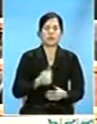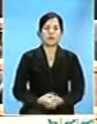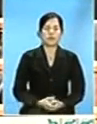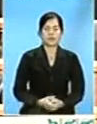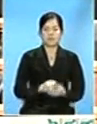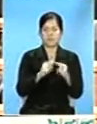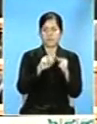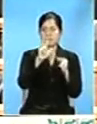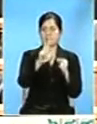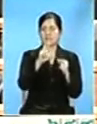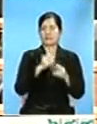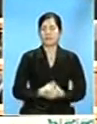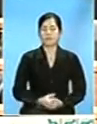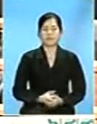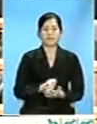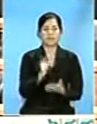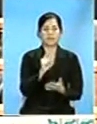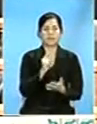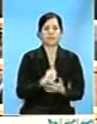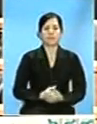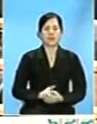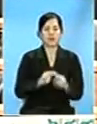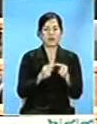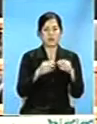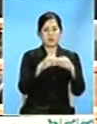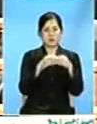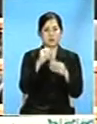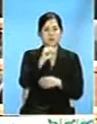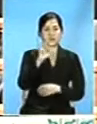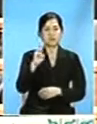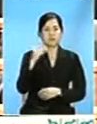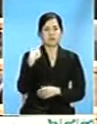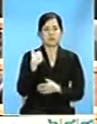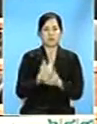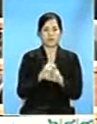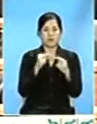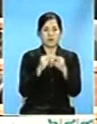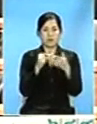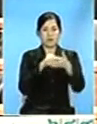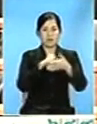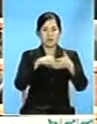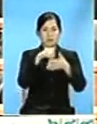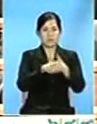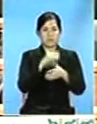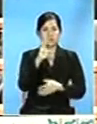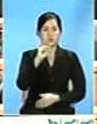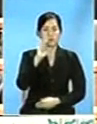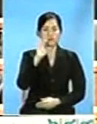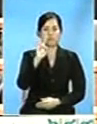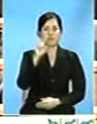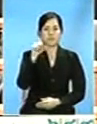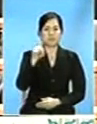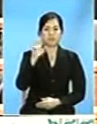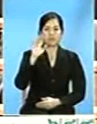67.75% ครั้งที่3ครับท่านประธานให้มีสมาชิกวุฒิสภามาจากการเลือกตั้ง 68.5%